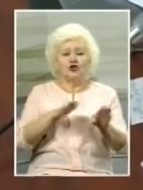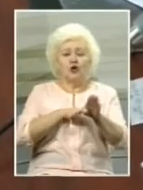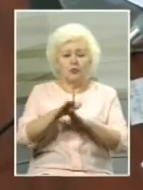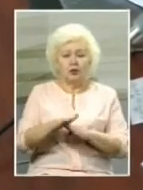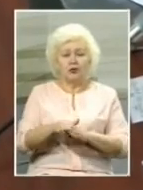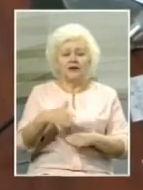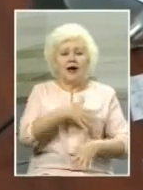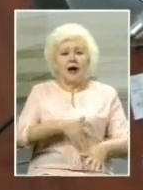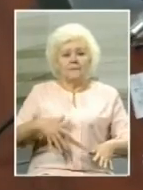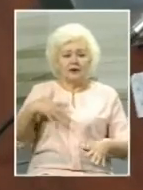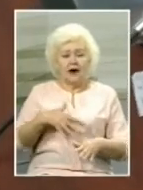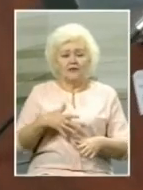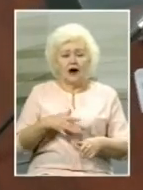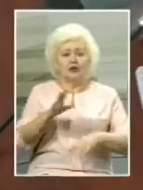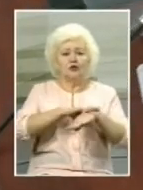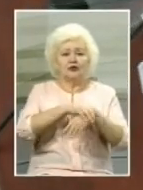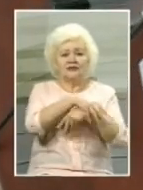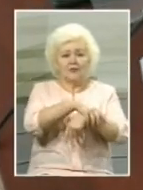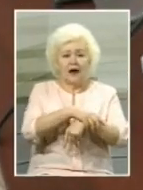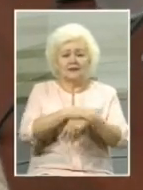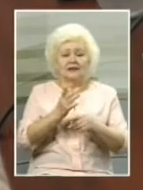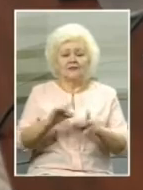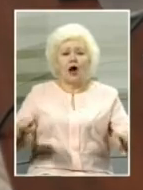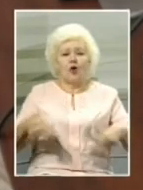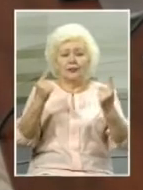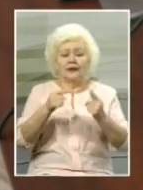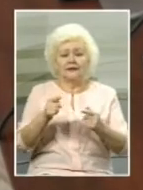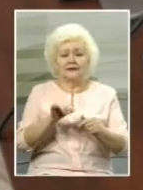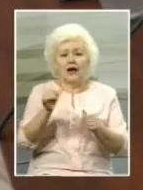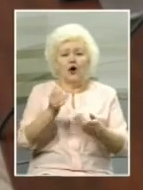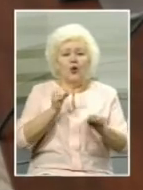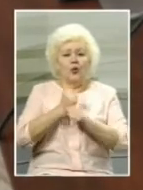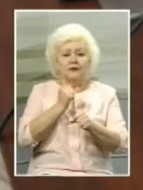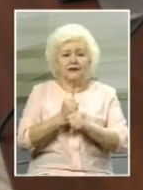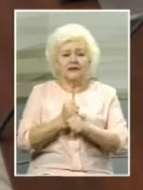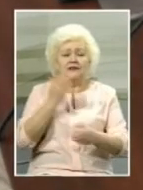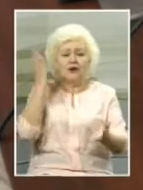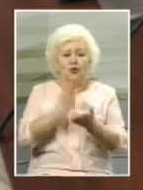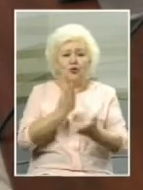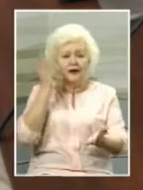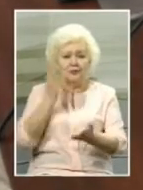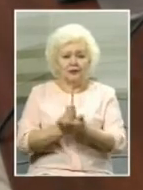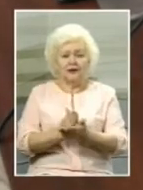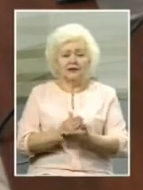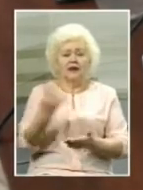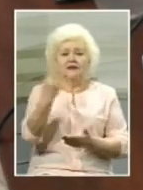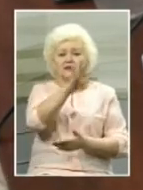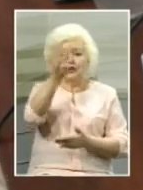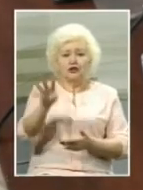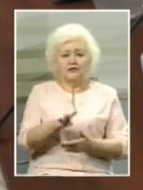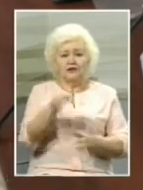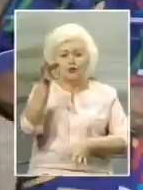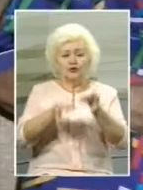області правого лучезапястного сустава образовалось от действия тупих предметов за 4-6 суток